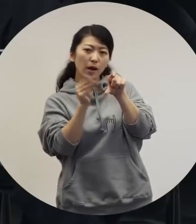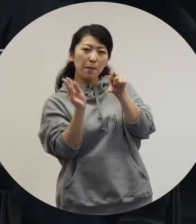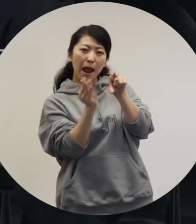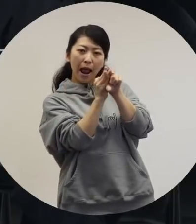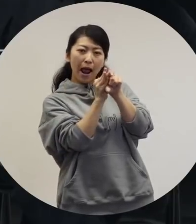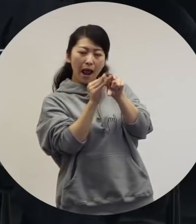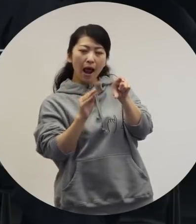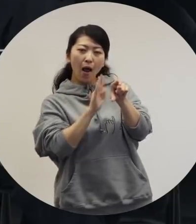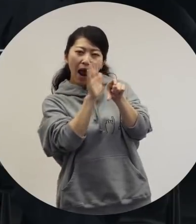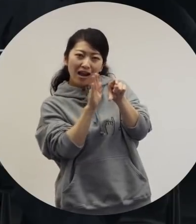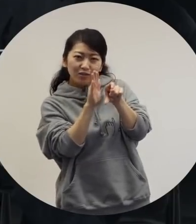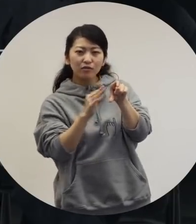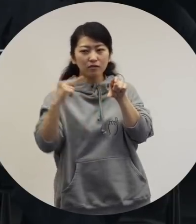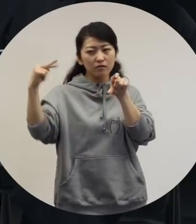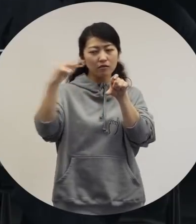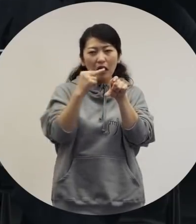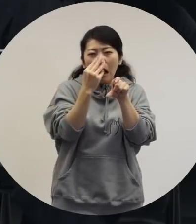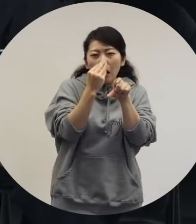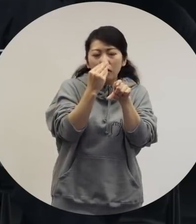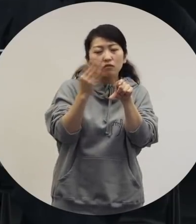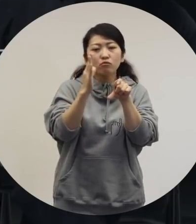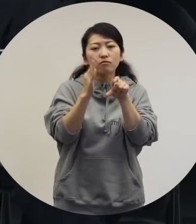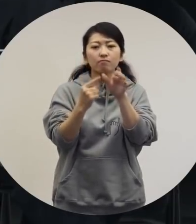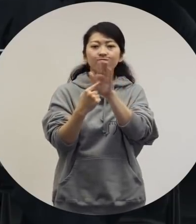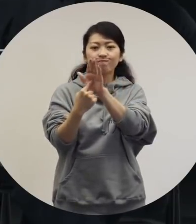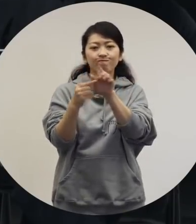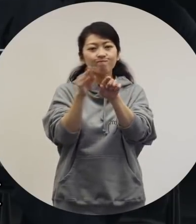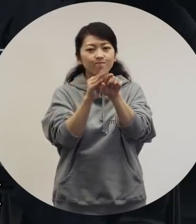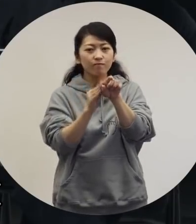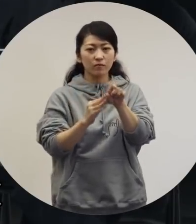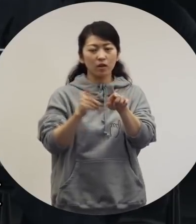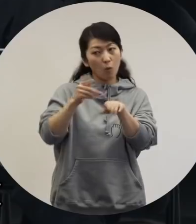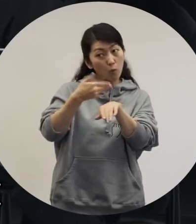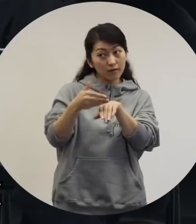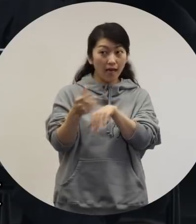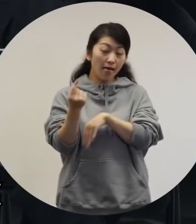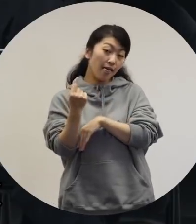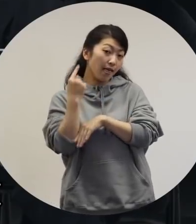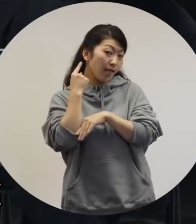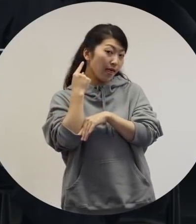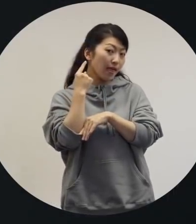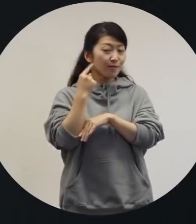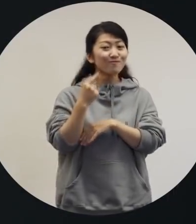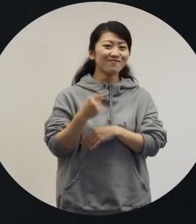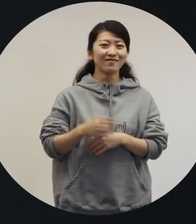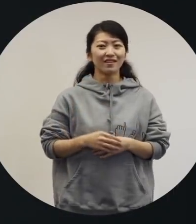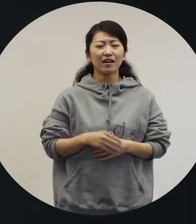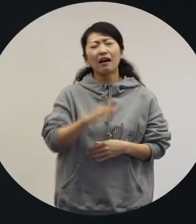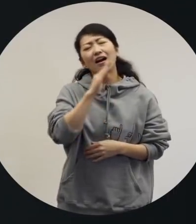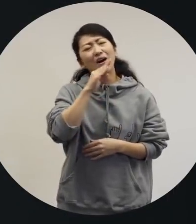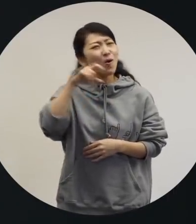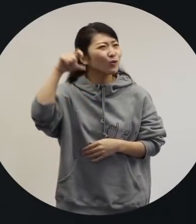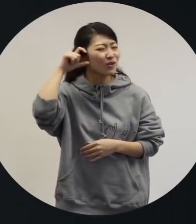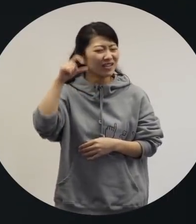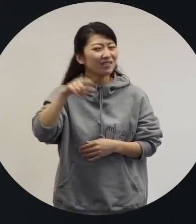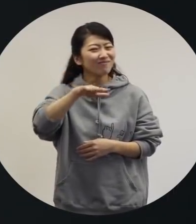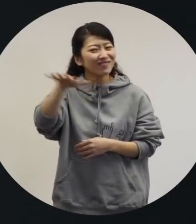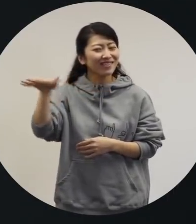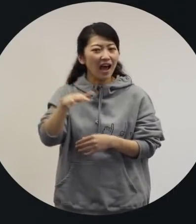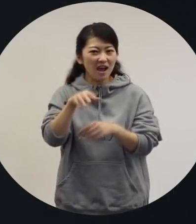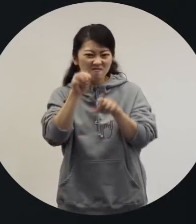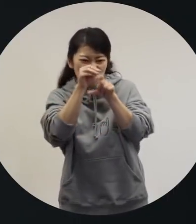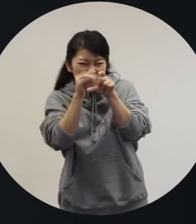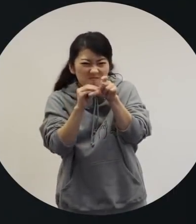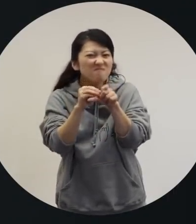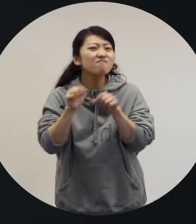くしてて、なんか見えても恥ずかしくないように、なんかおしゃれでしょって。 あ、確かに。でも補聴器とかみんなデ